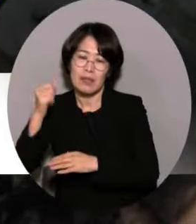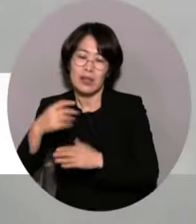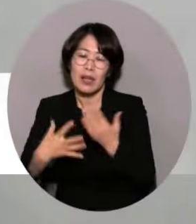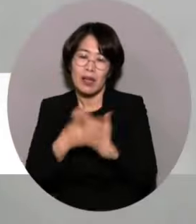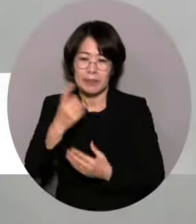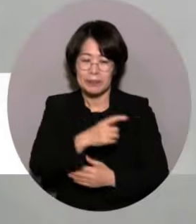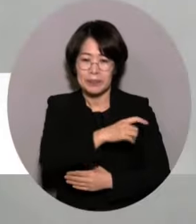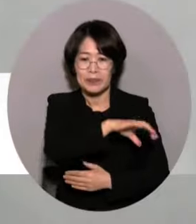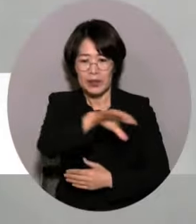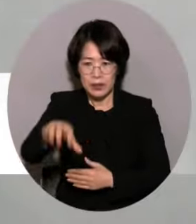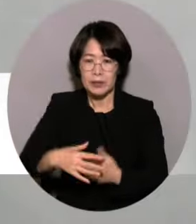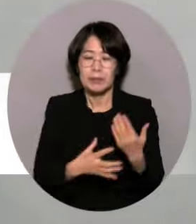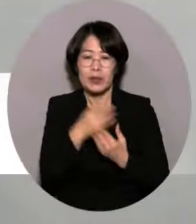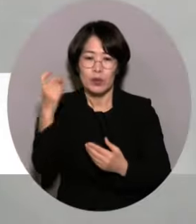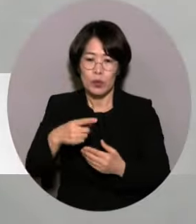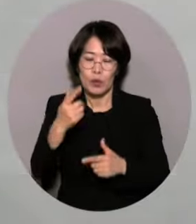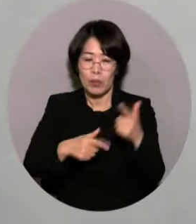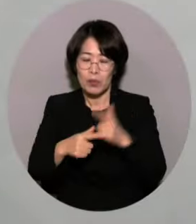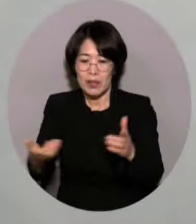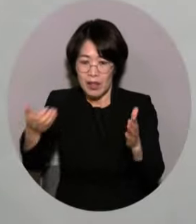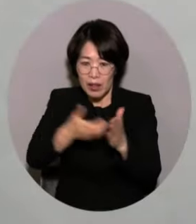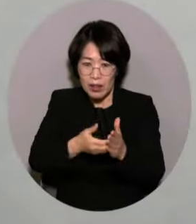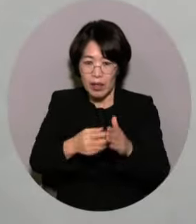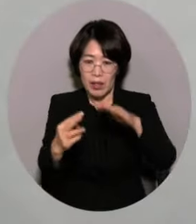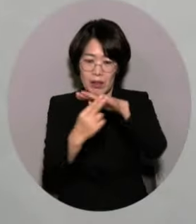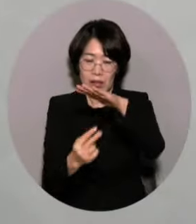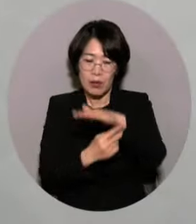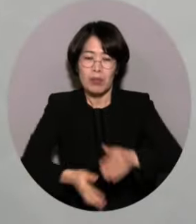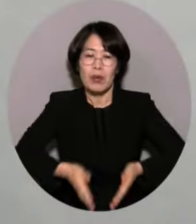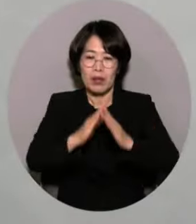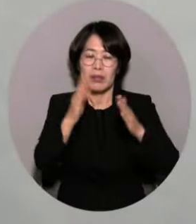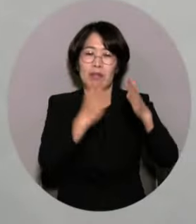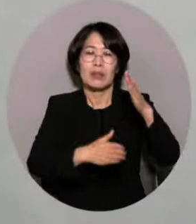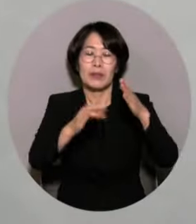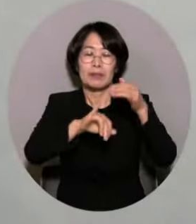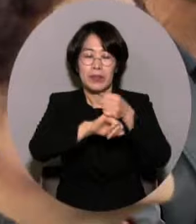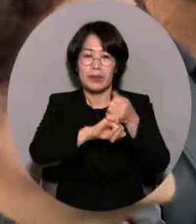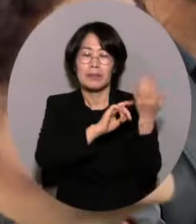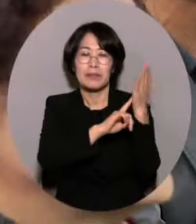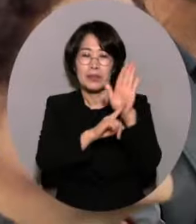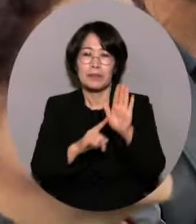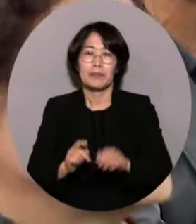고속도로 건설, 목포 선창대교 건설 등을 공약으로 제시했습니다.